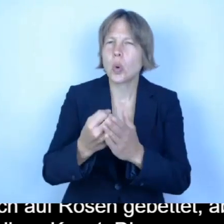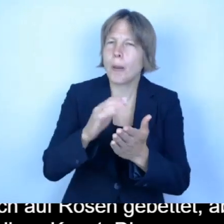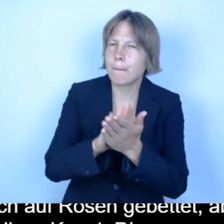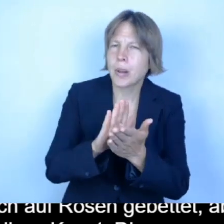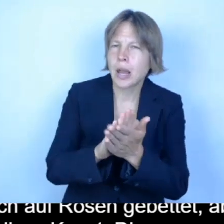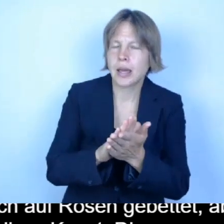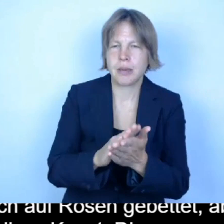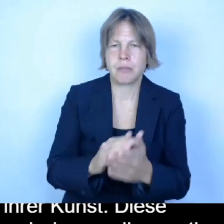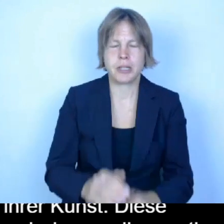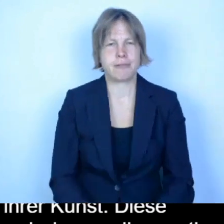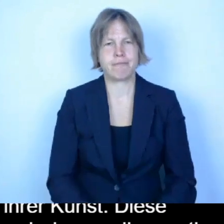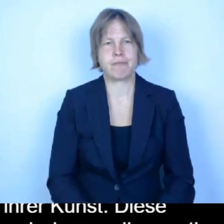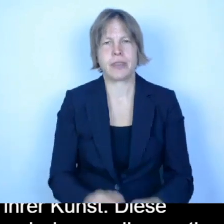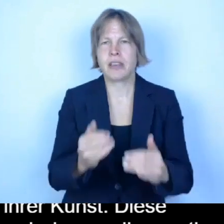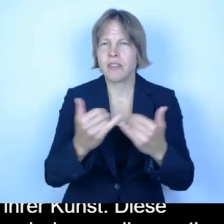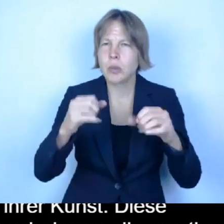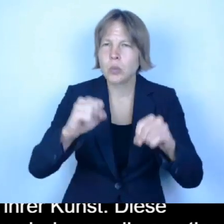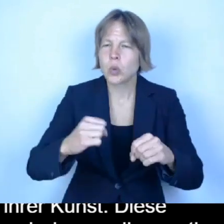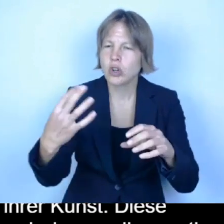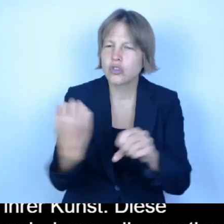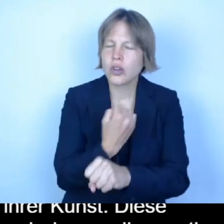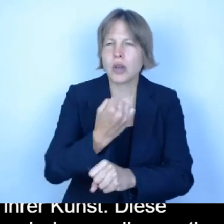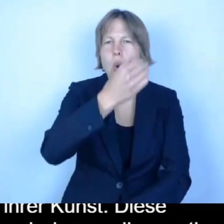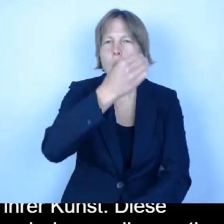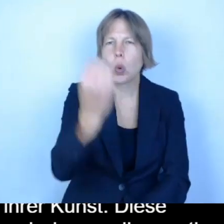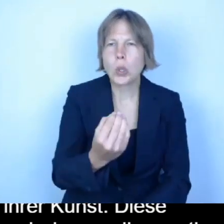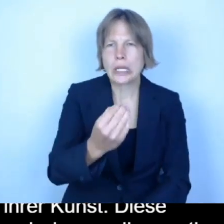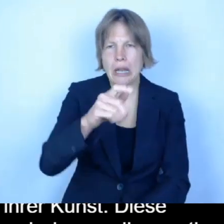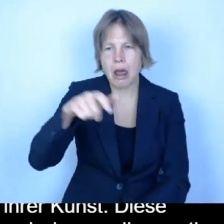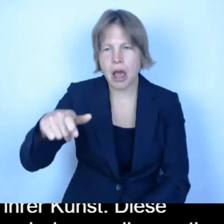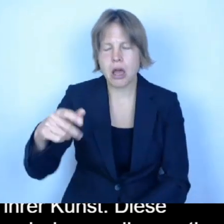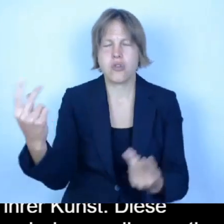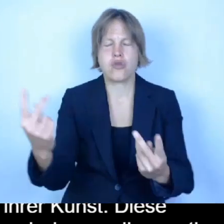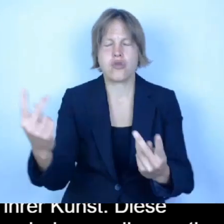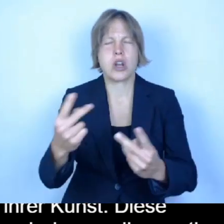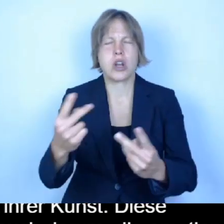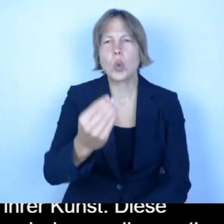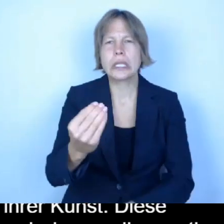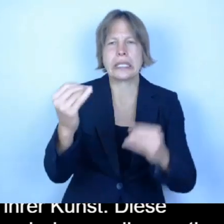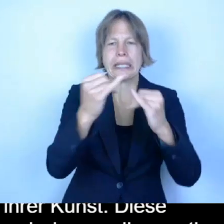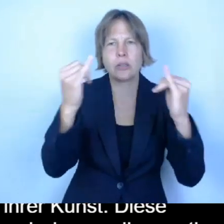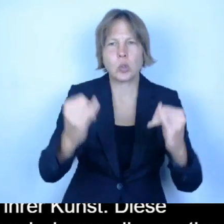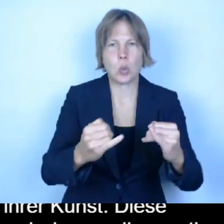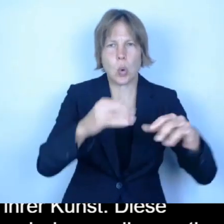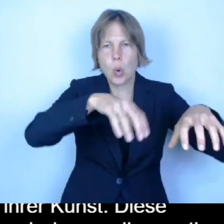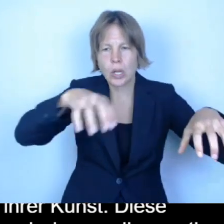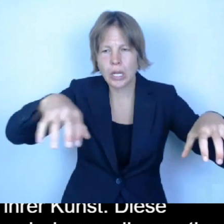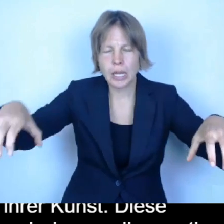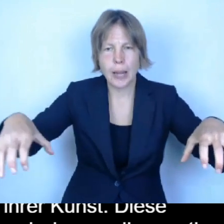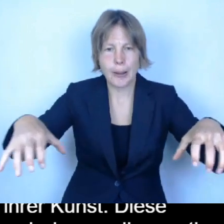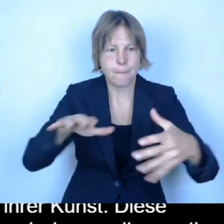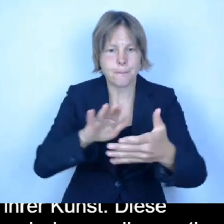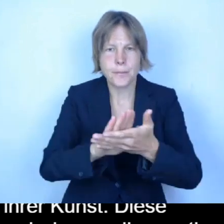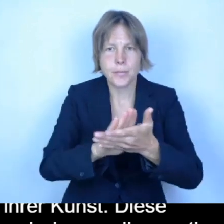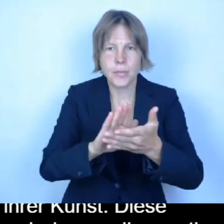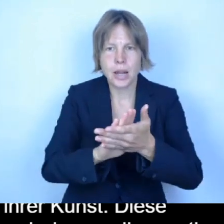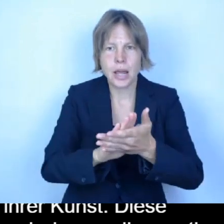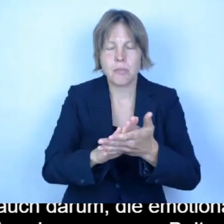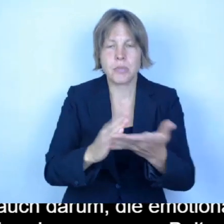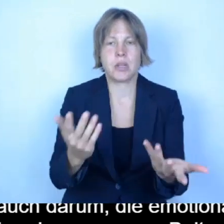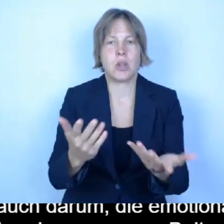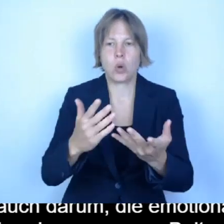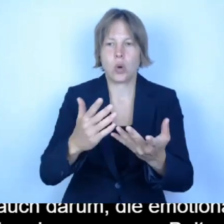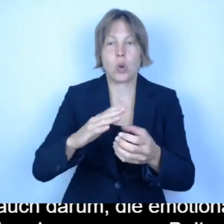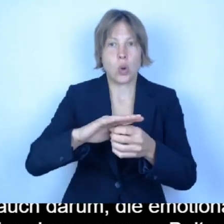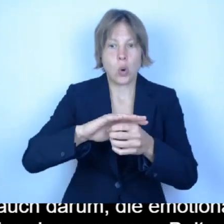dass Künstlerinnen und Künstler erhalten bleiben und dass sie auch dann wieder loslegen können, wenn die Zeiten besser werden beziehungsweise